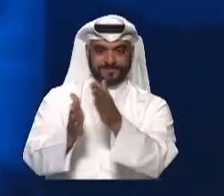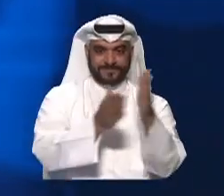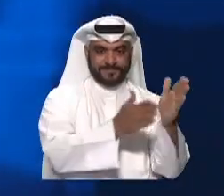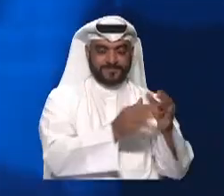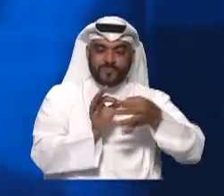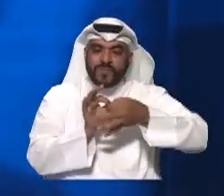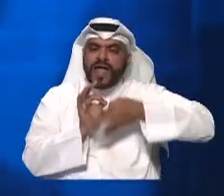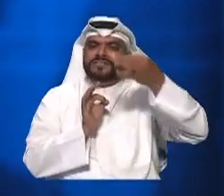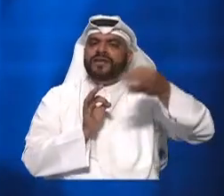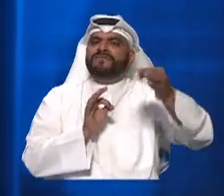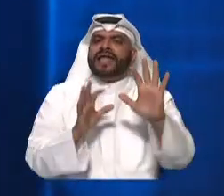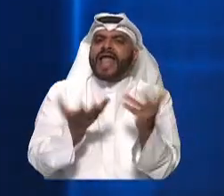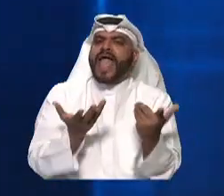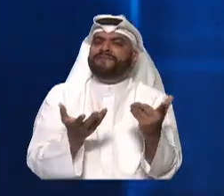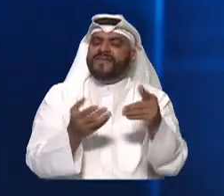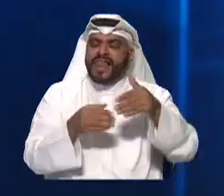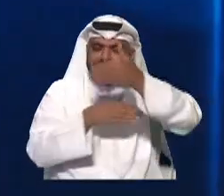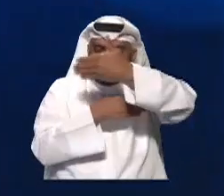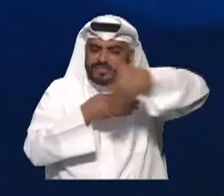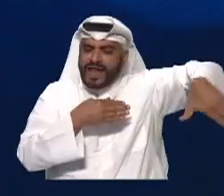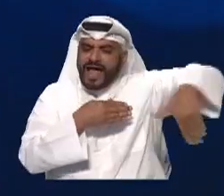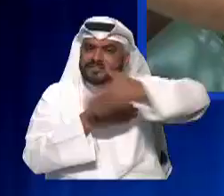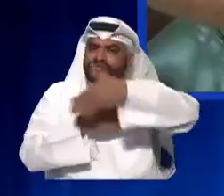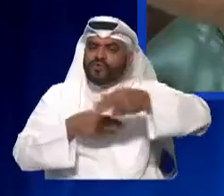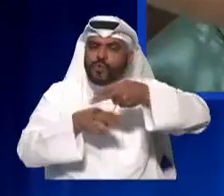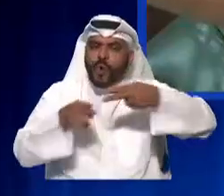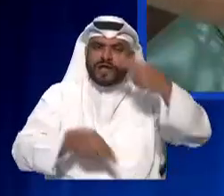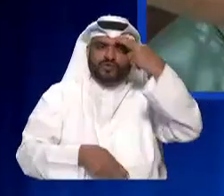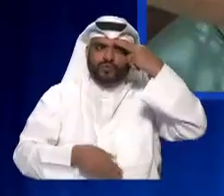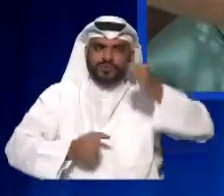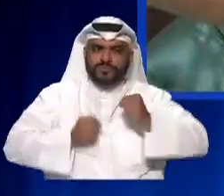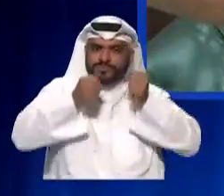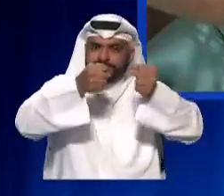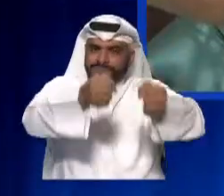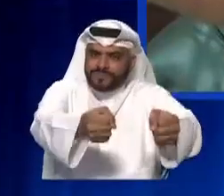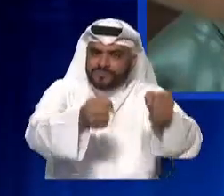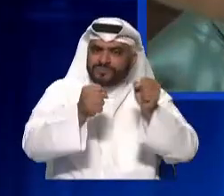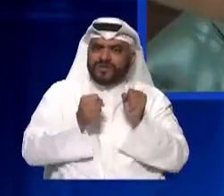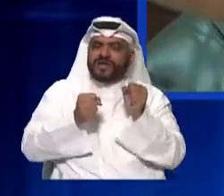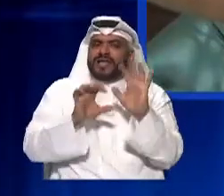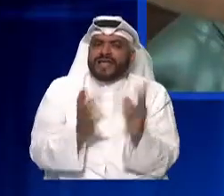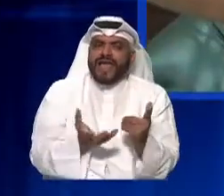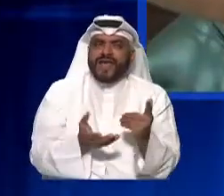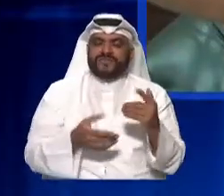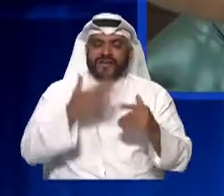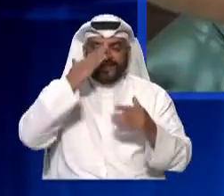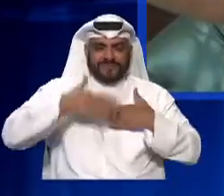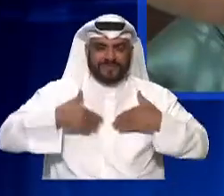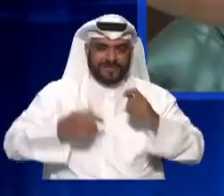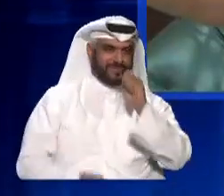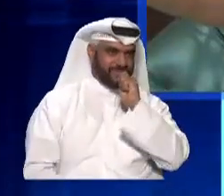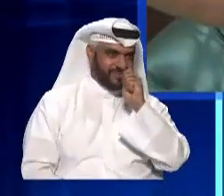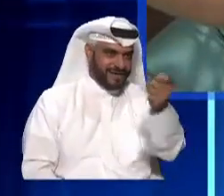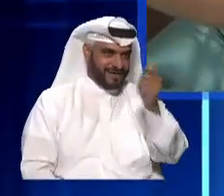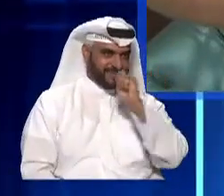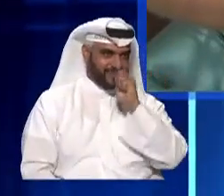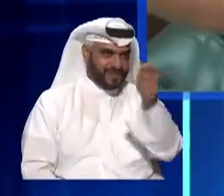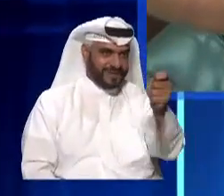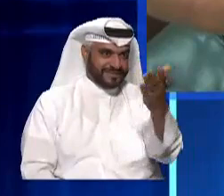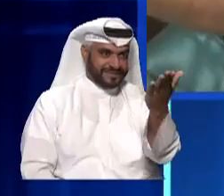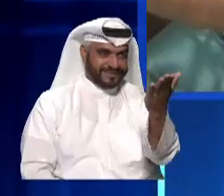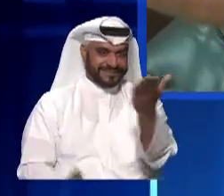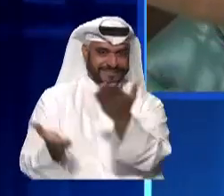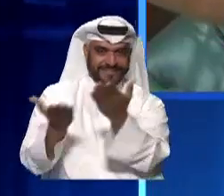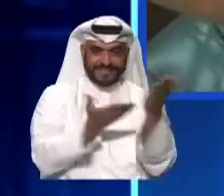وللمزيد من التفاصيل ينضم إلينا على الهواء مباشرة مراسل تلفزيون دولة الكويت الزميل رائد الشمري. رائد،